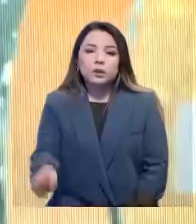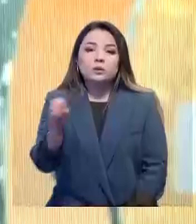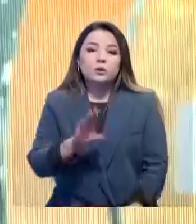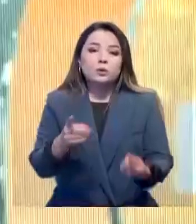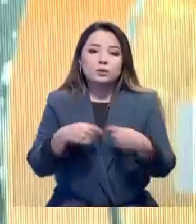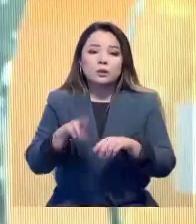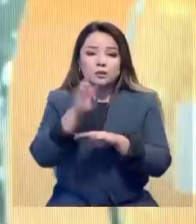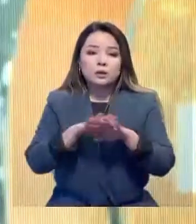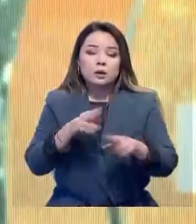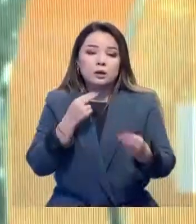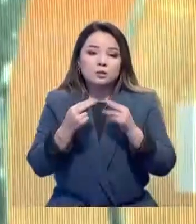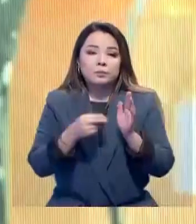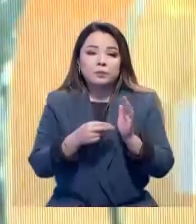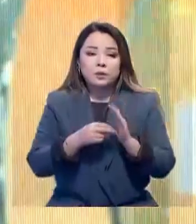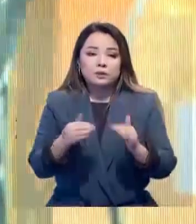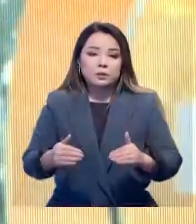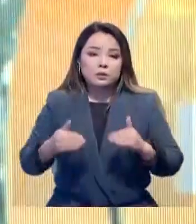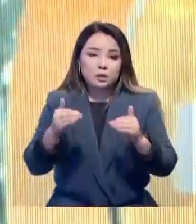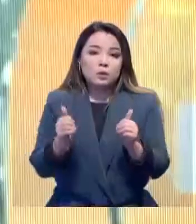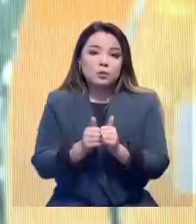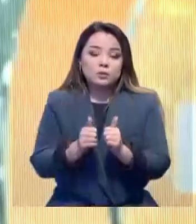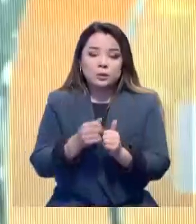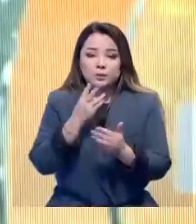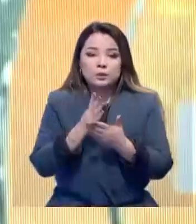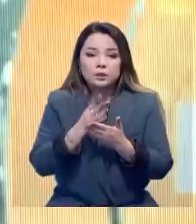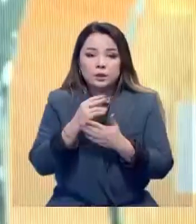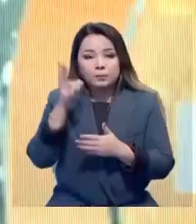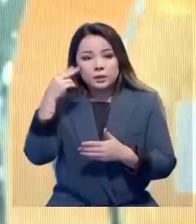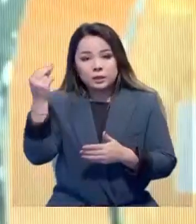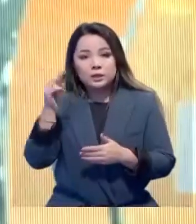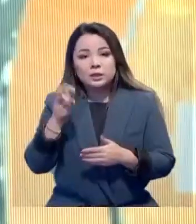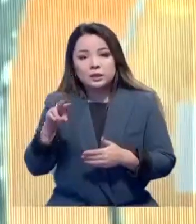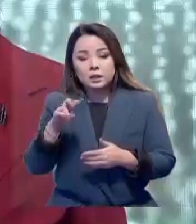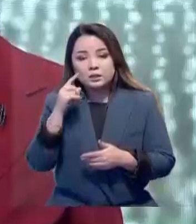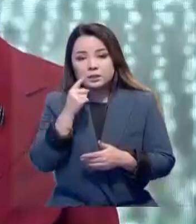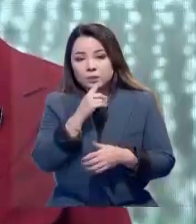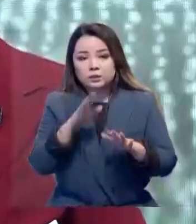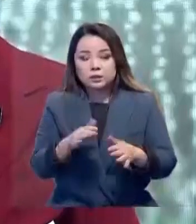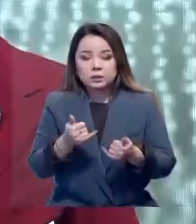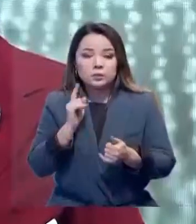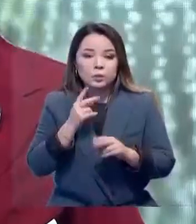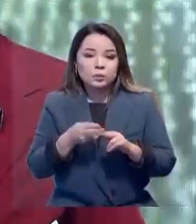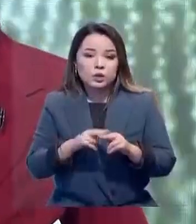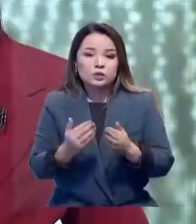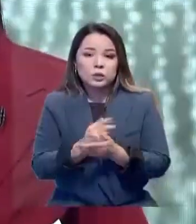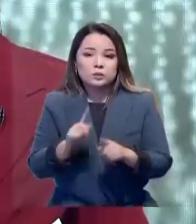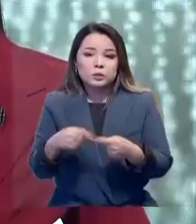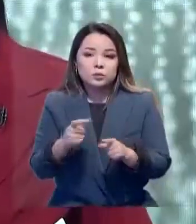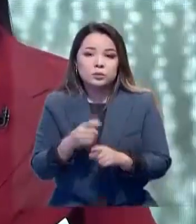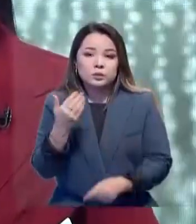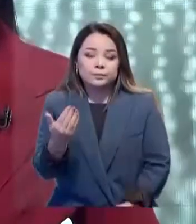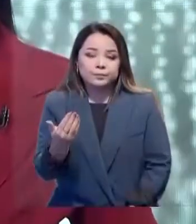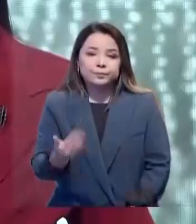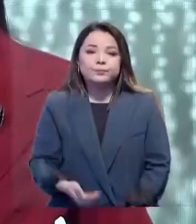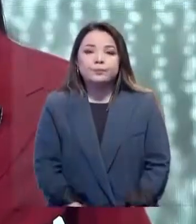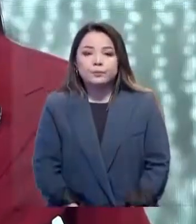Еуродағы елдерінде де азық-түлік бағасы шарықтап барады. Көш соңында Бельгия, Нидерланд пен Испания тұр. Алия, бүгінгі шол осындай болды. Сөз кезегі